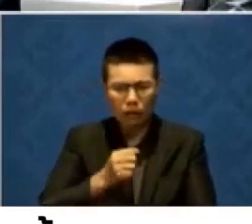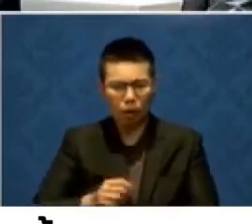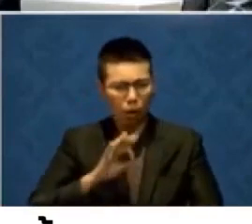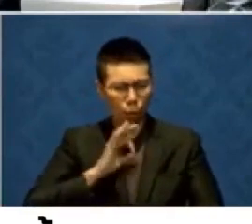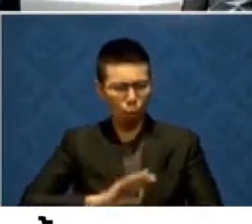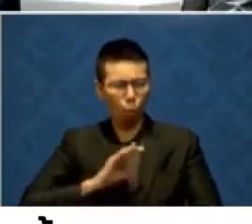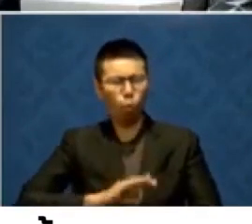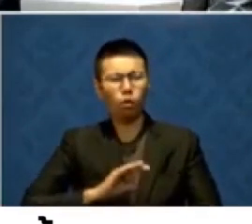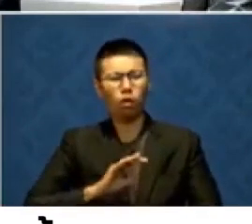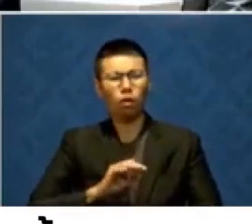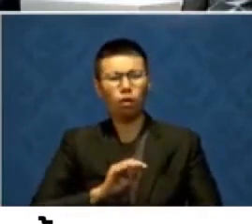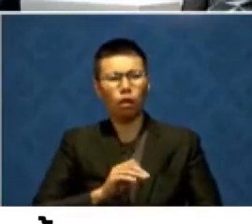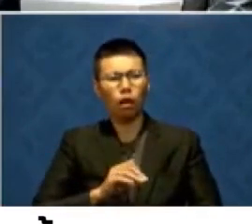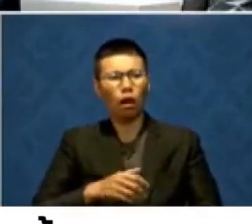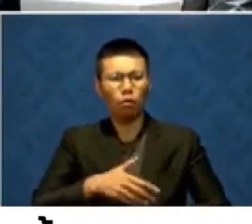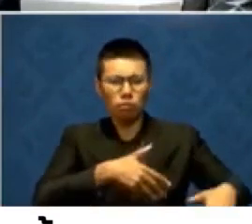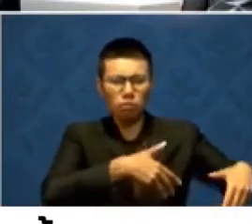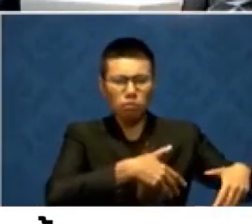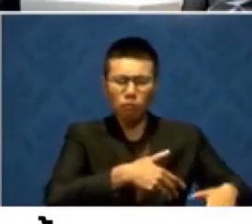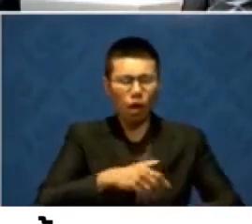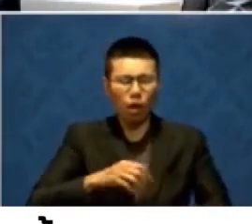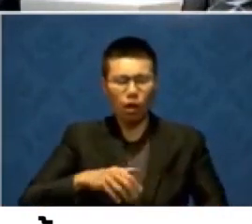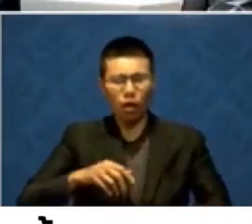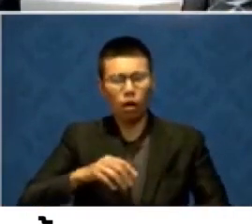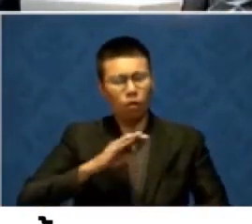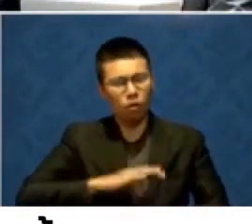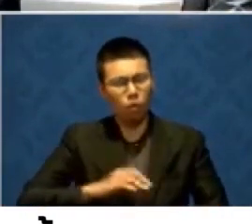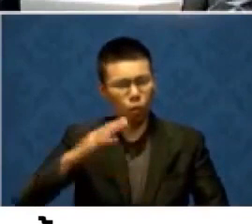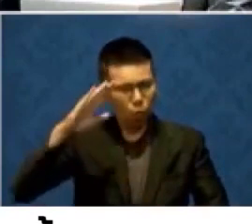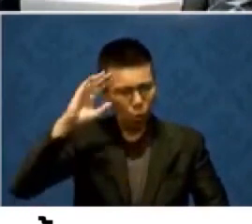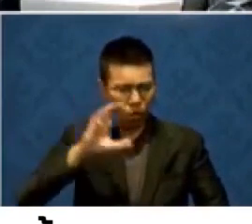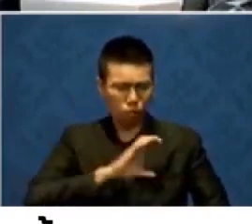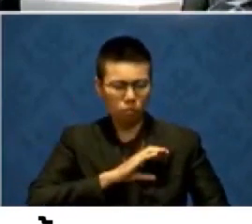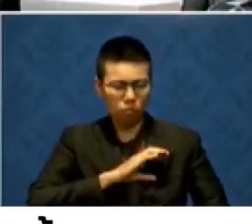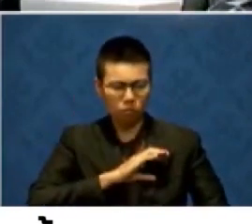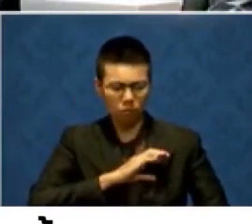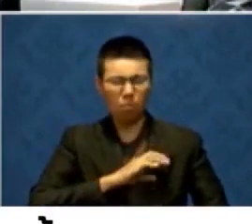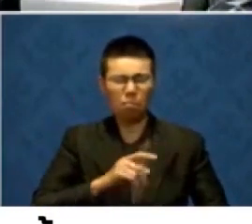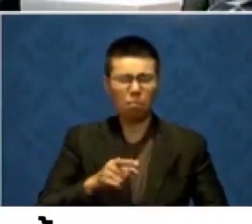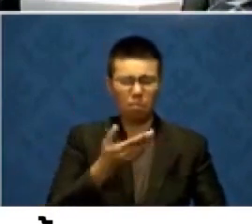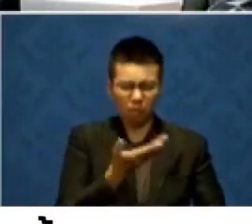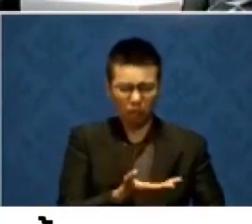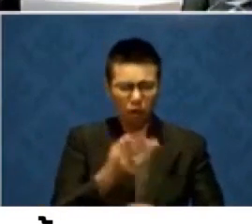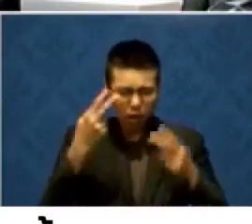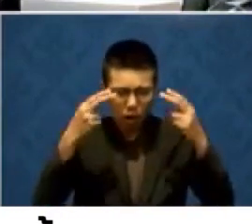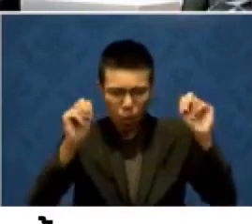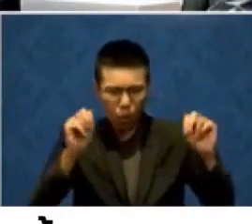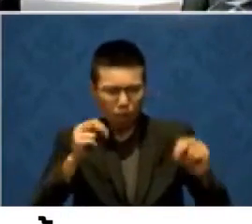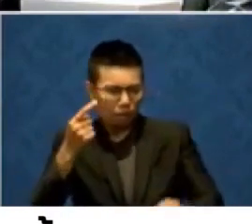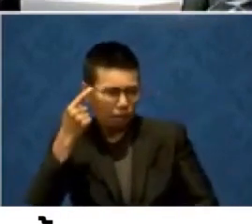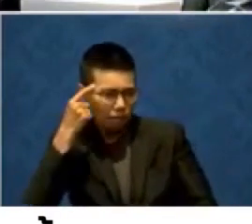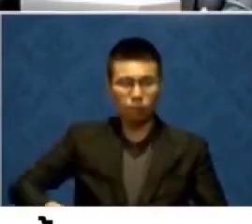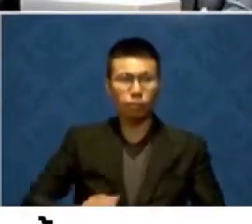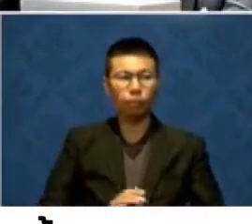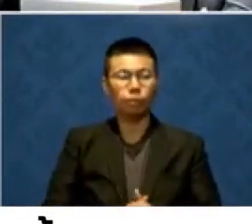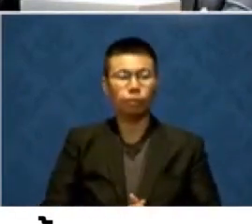รู้สึกต่อพี่น้องตำรวจและต่อสภาแห่งนี้ว่าท่านไม่ได้ให้ความสำคัญกับปัญหาของตำรวจเล